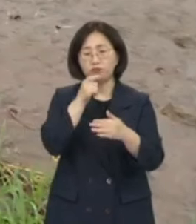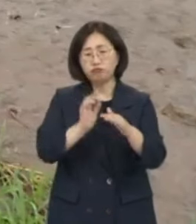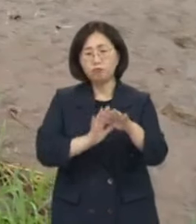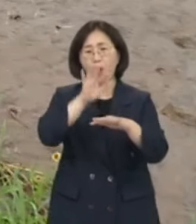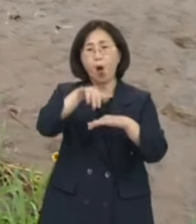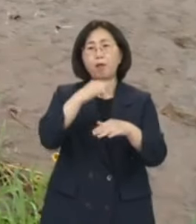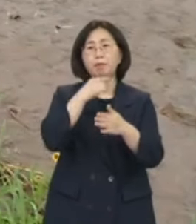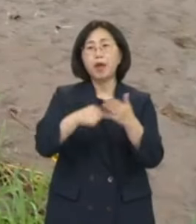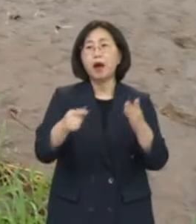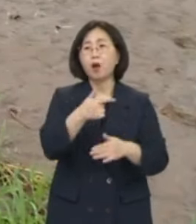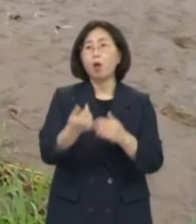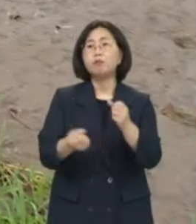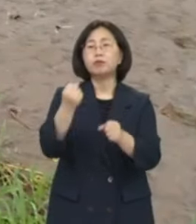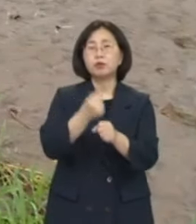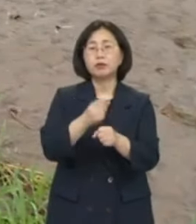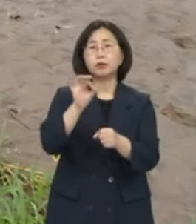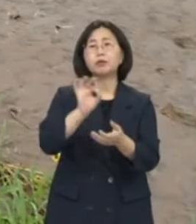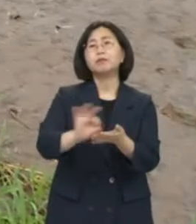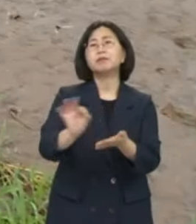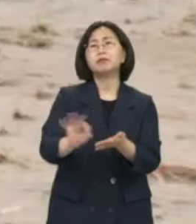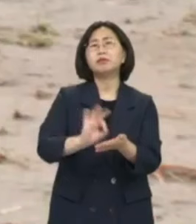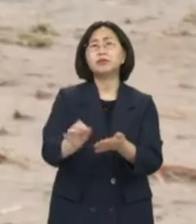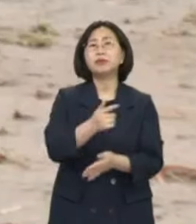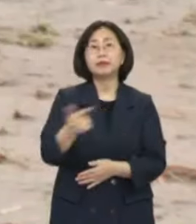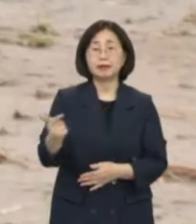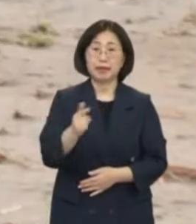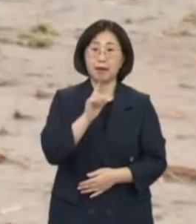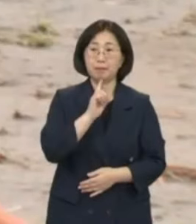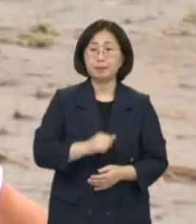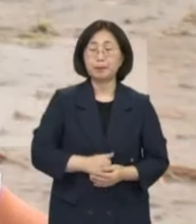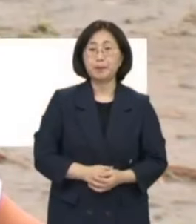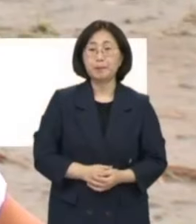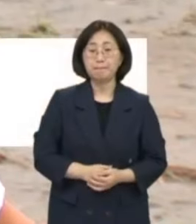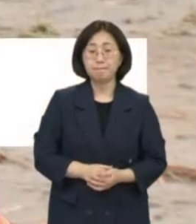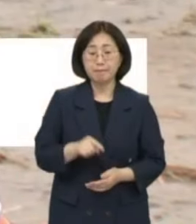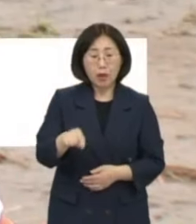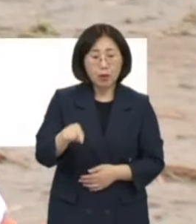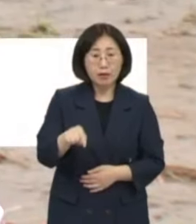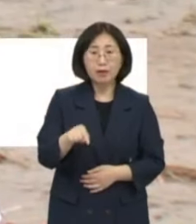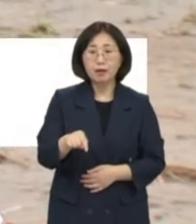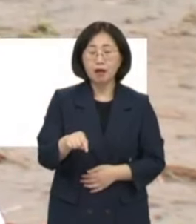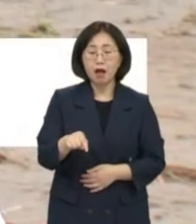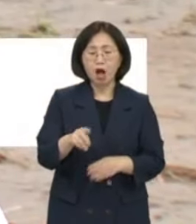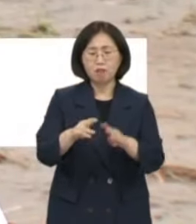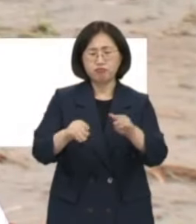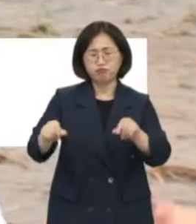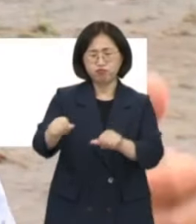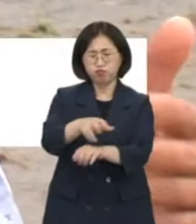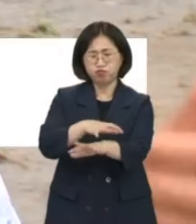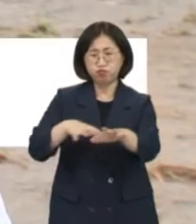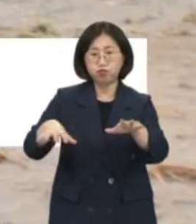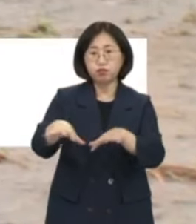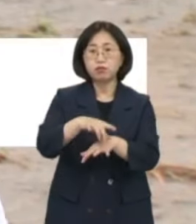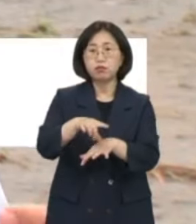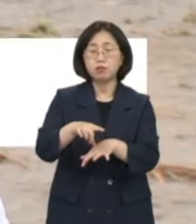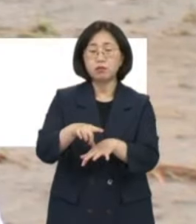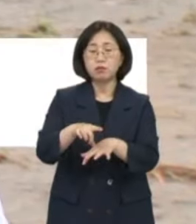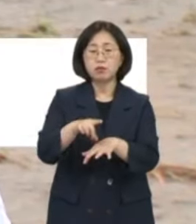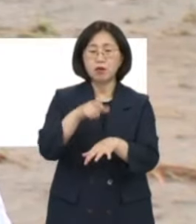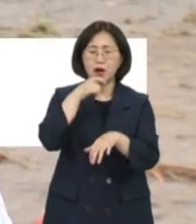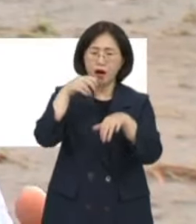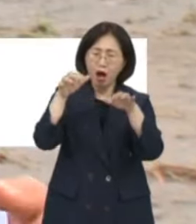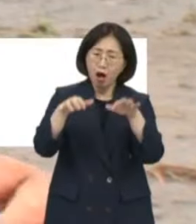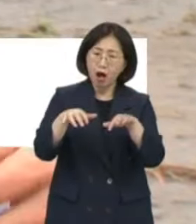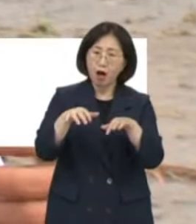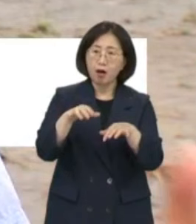더 추가될 수밖에 없다고 주장했습니다. 보시다시피 여기가 지금 뻘밭이 됐거든요. 매년 비용을